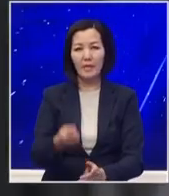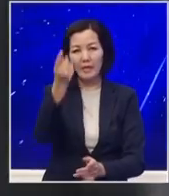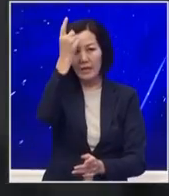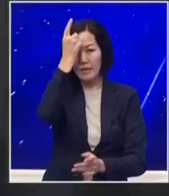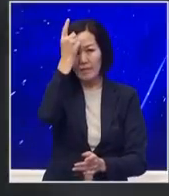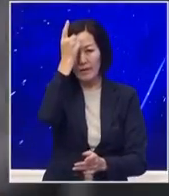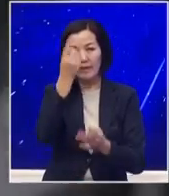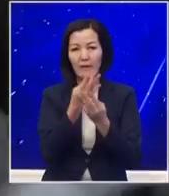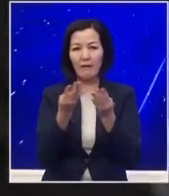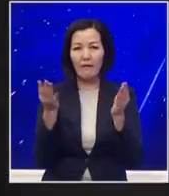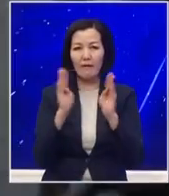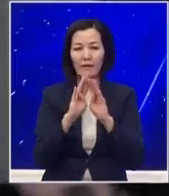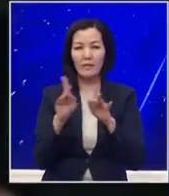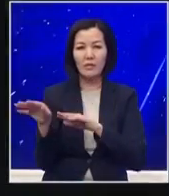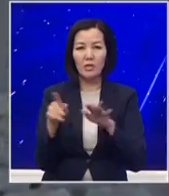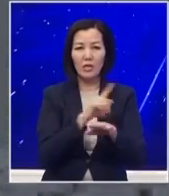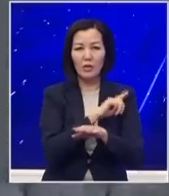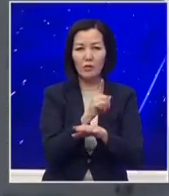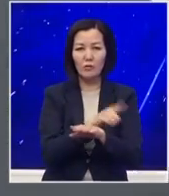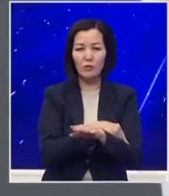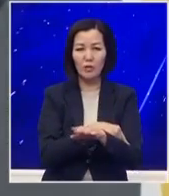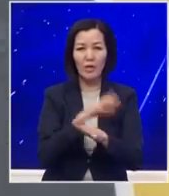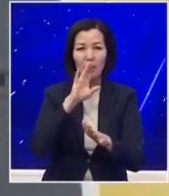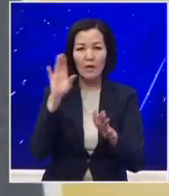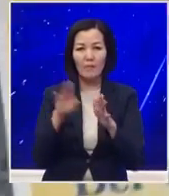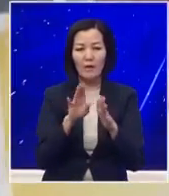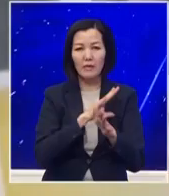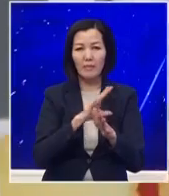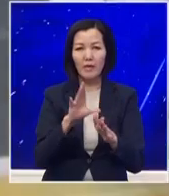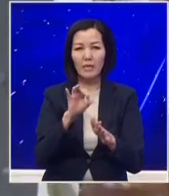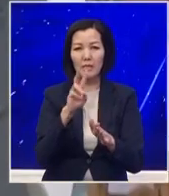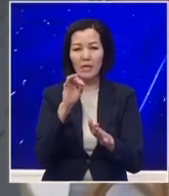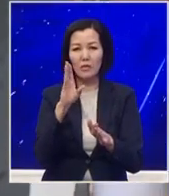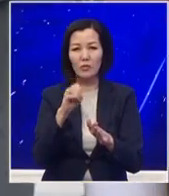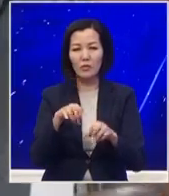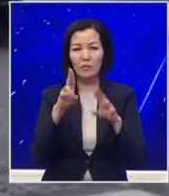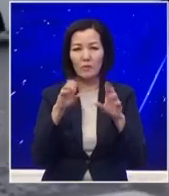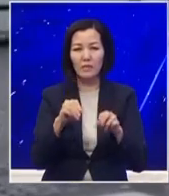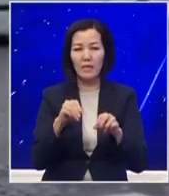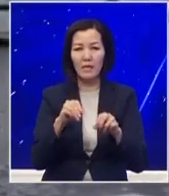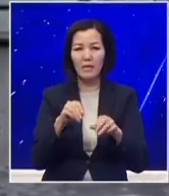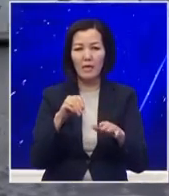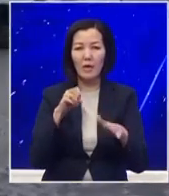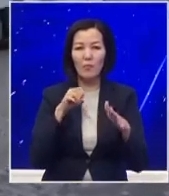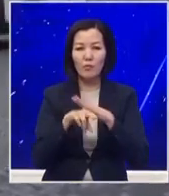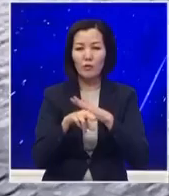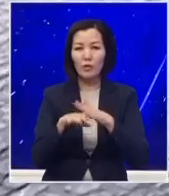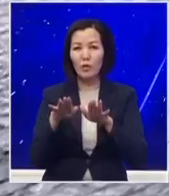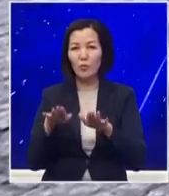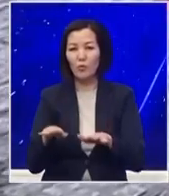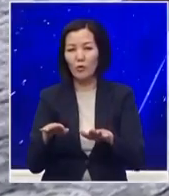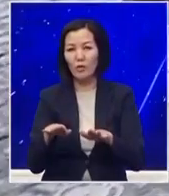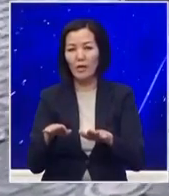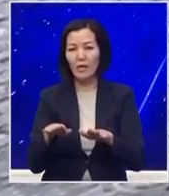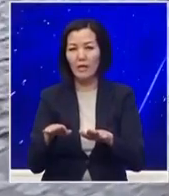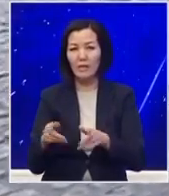Германияда карантин шаралары күшейтілді. Енді шектеуге бағынбағандарды Саксония билігі арнайы күштеп орналастыру мекемесіне жібереді. Бұл ғимарат